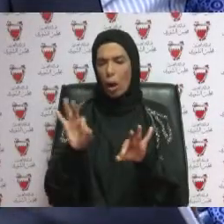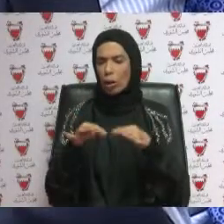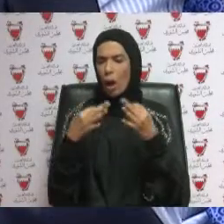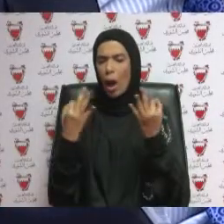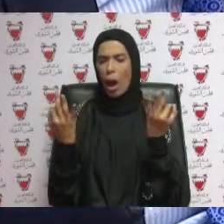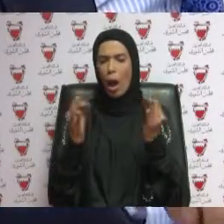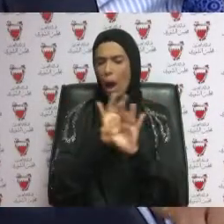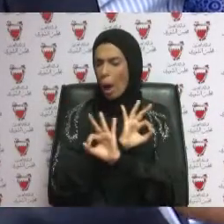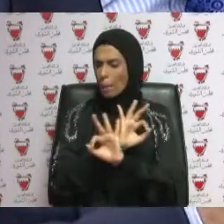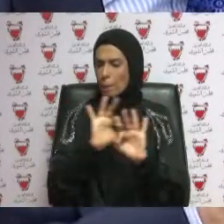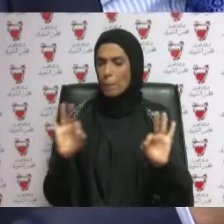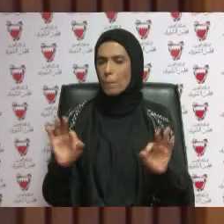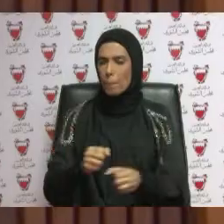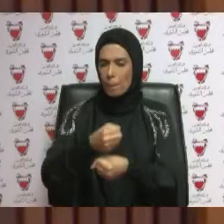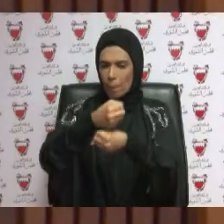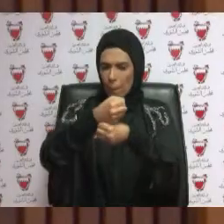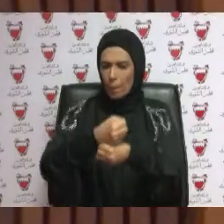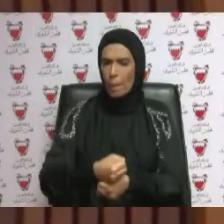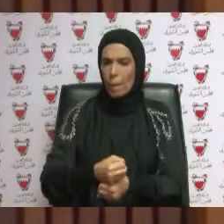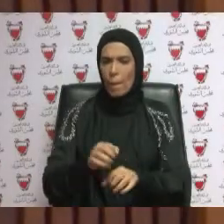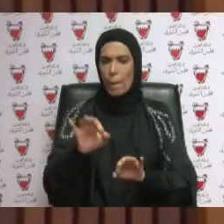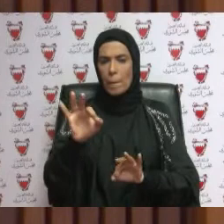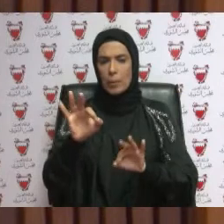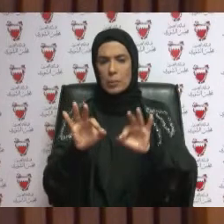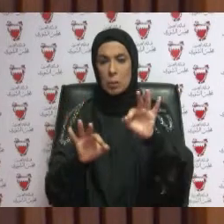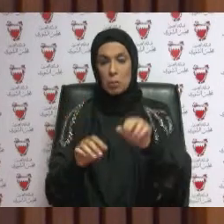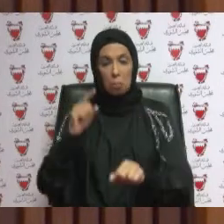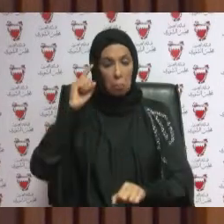خلاله رسخ ووضع سياسة حكيمة